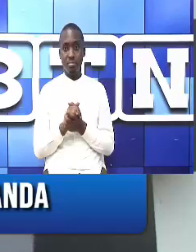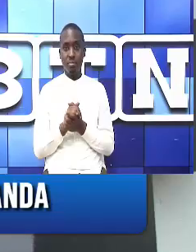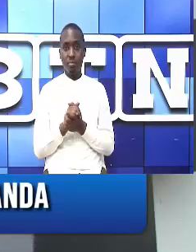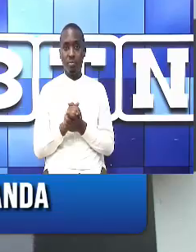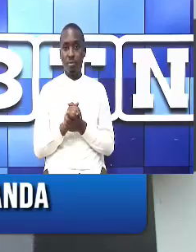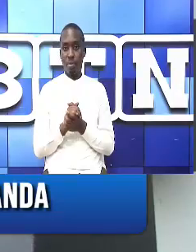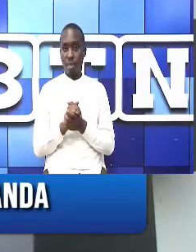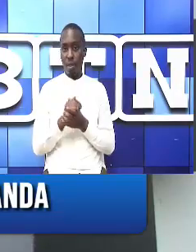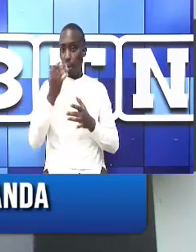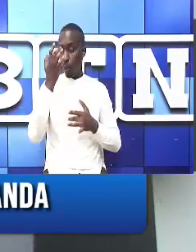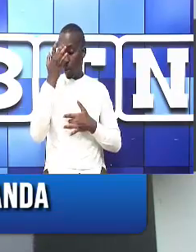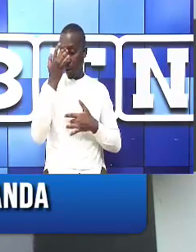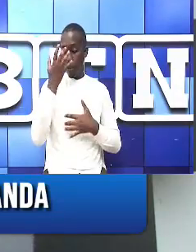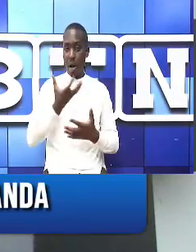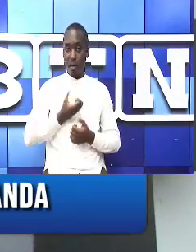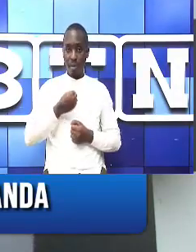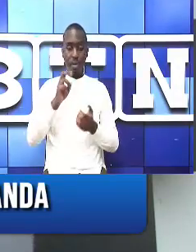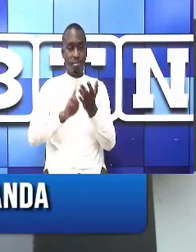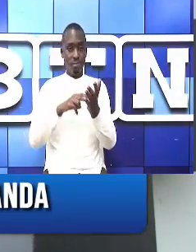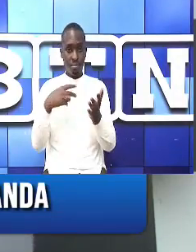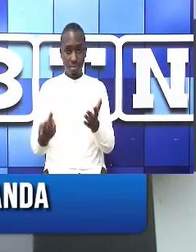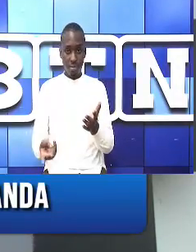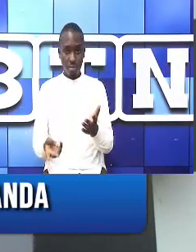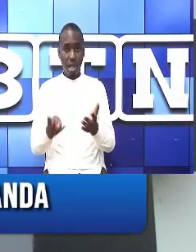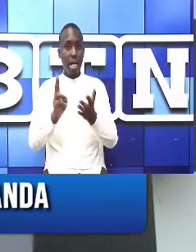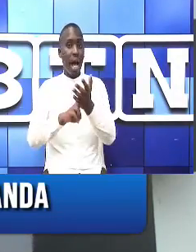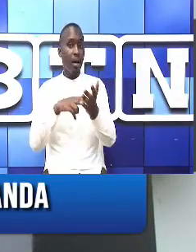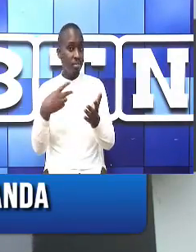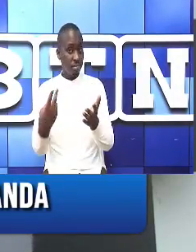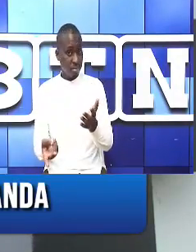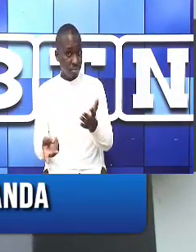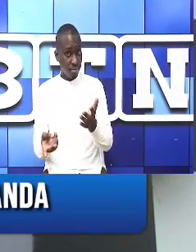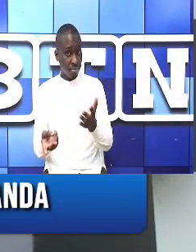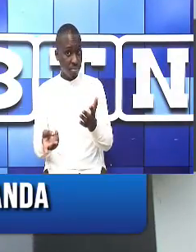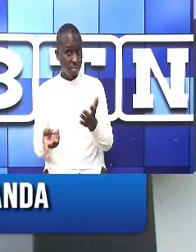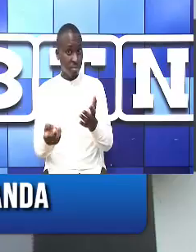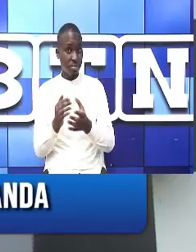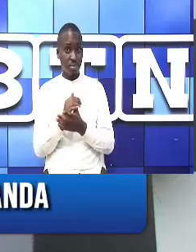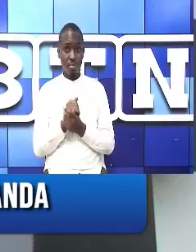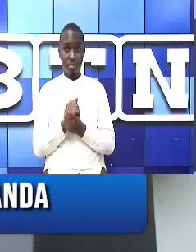uburwayi bukafata nkagwa hasi yego nagwa hasi